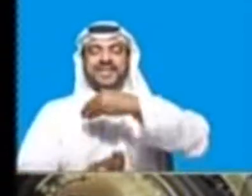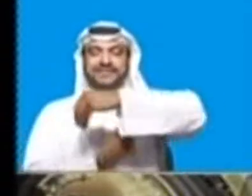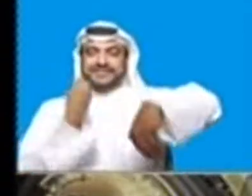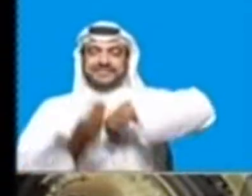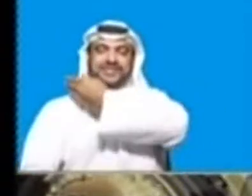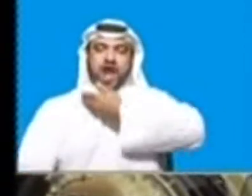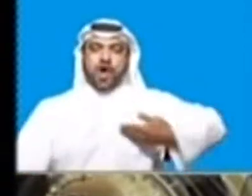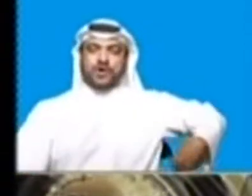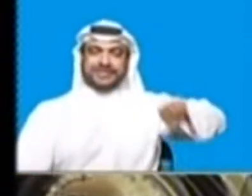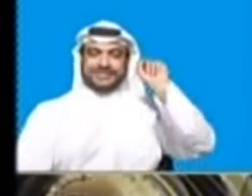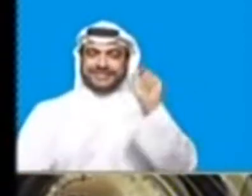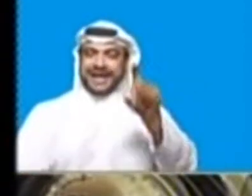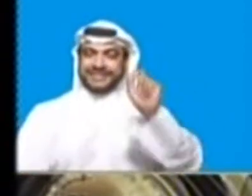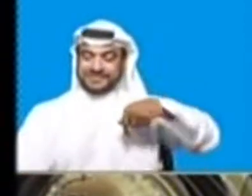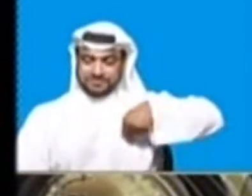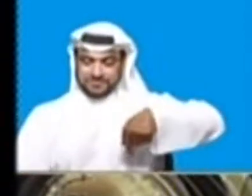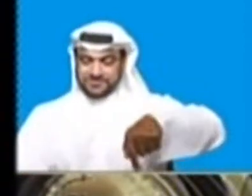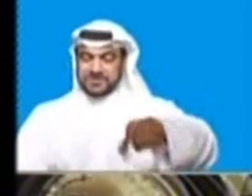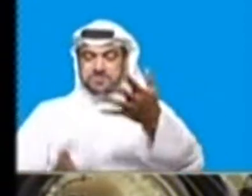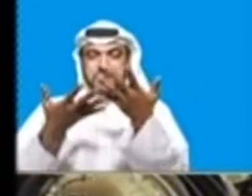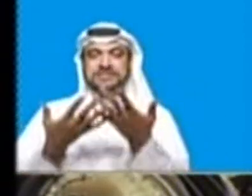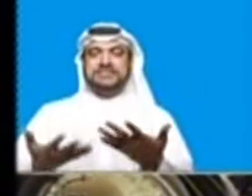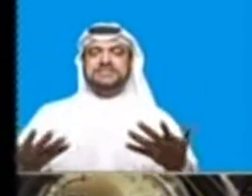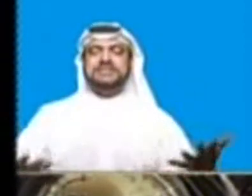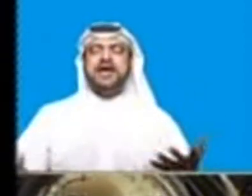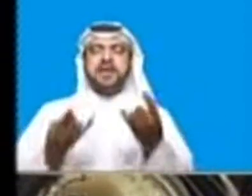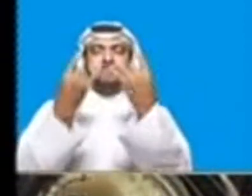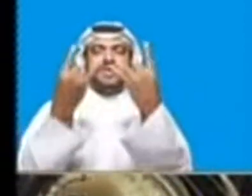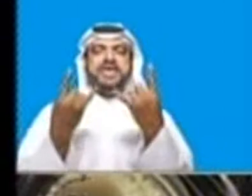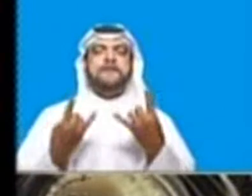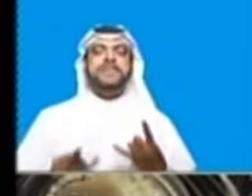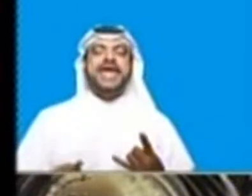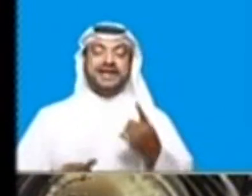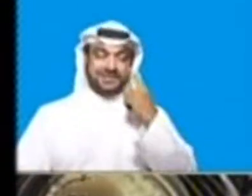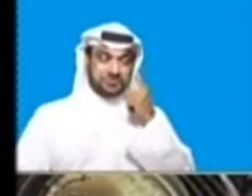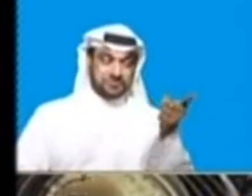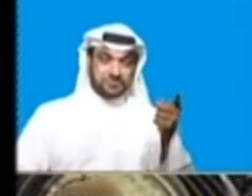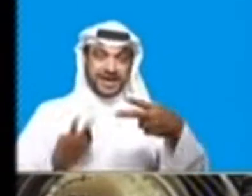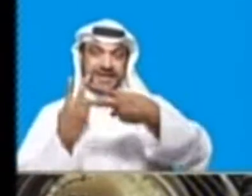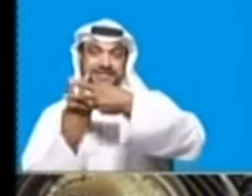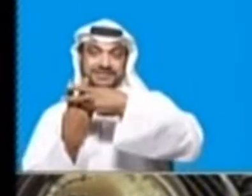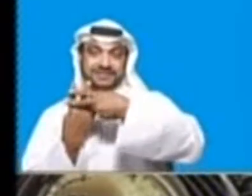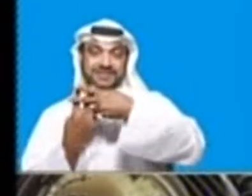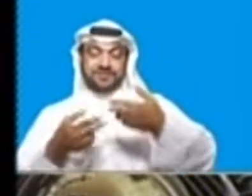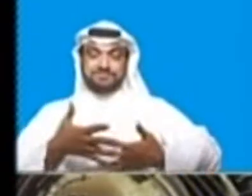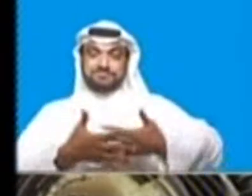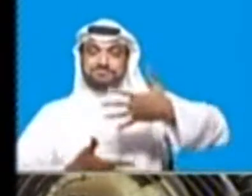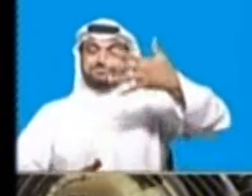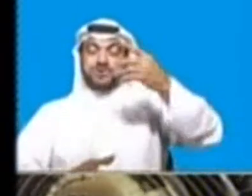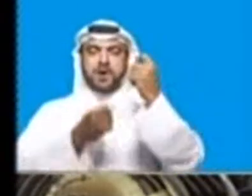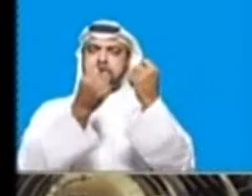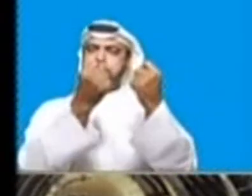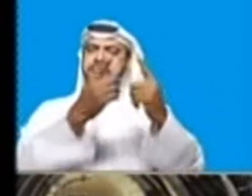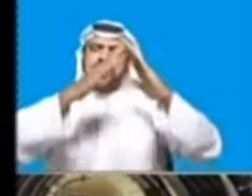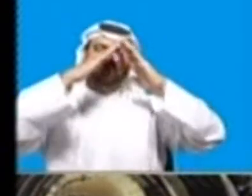جميع احتياجاتهم لأداء هذا الركن العظيم بكل سهولة ويسر. المغردون أشادوا بجهود البعثة ممثلة بجميع وفود